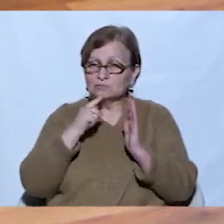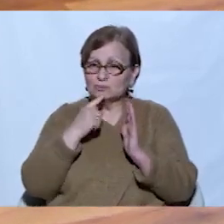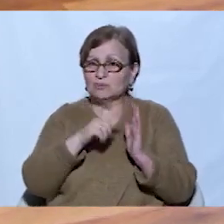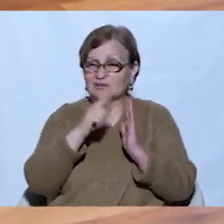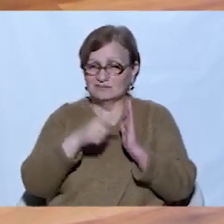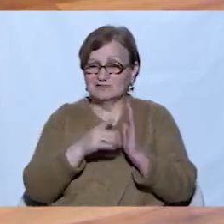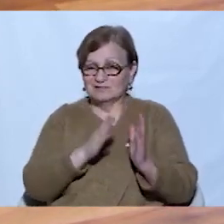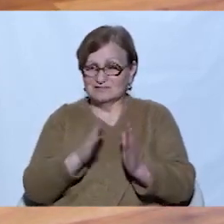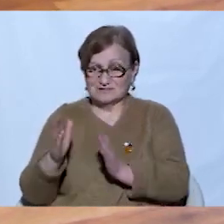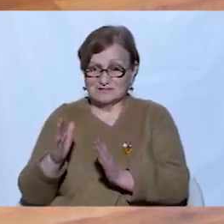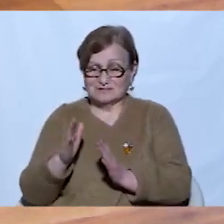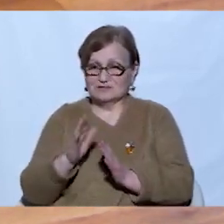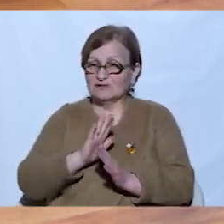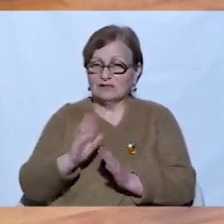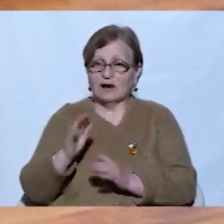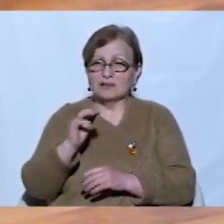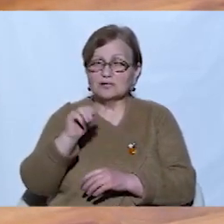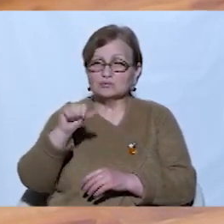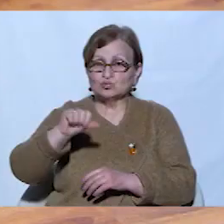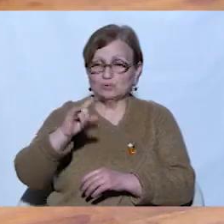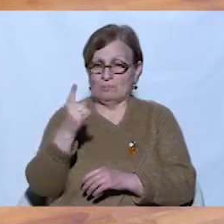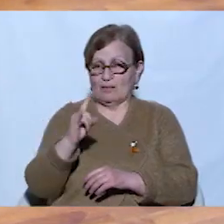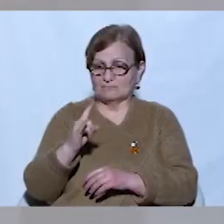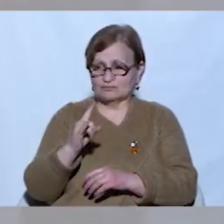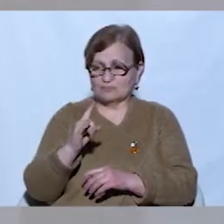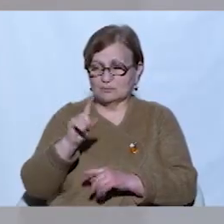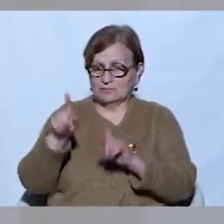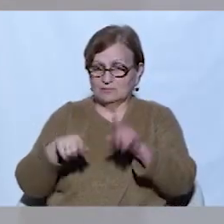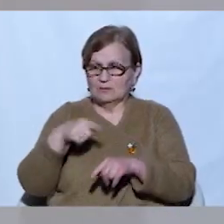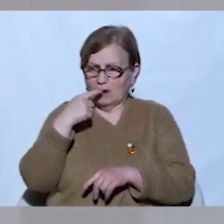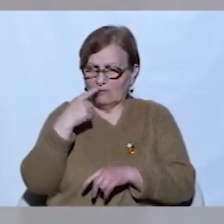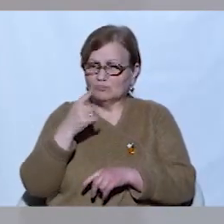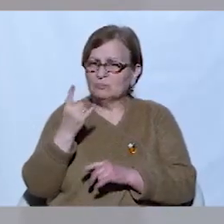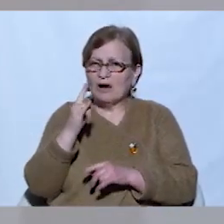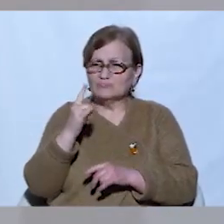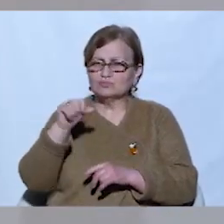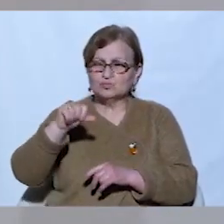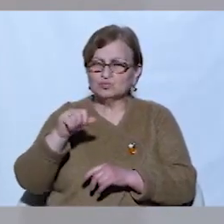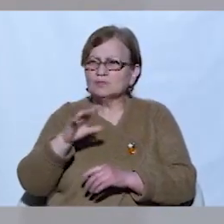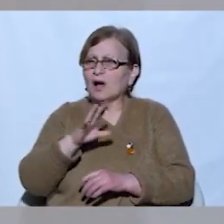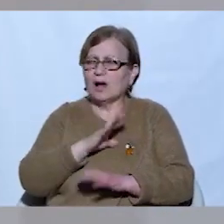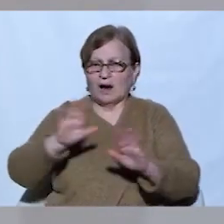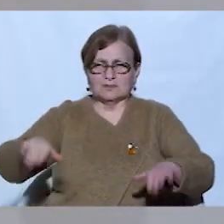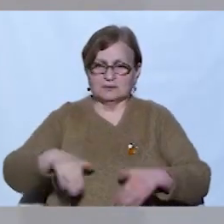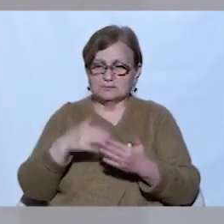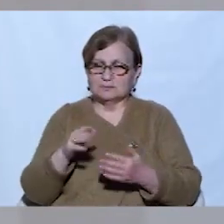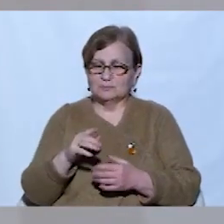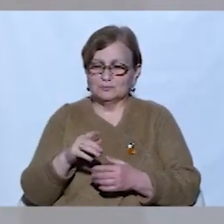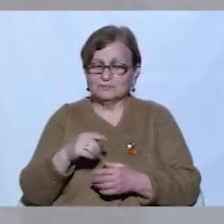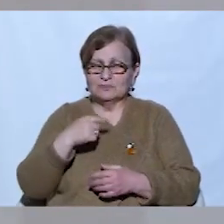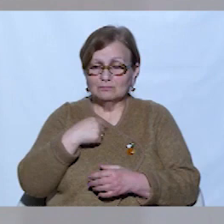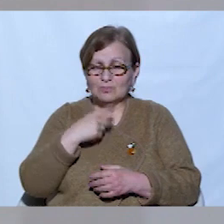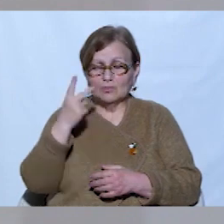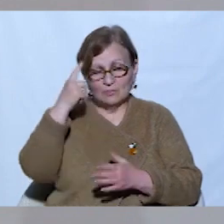ამ მინდა რომ ეს სტერეოტიპული დამოკიდებულებაც არ დამკვირდეს, ზოგადად არ არსებობს ცუდი ბავშვი, მაგრამ ბავშვები იქცევიან ცუდად. ანუ მე უნდა